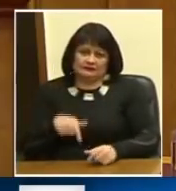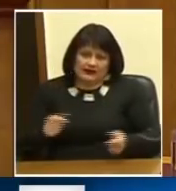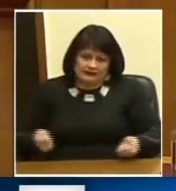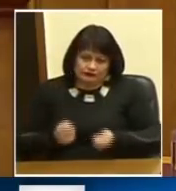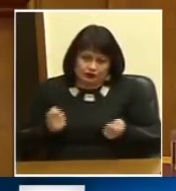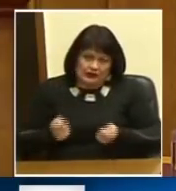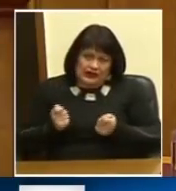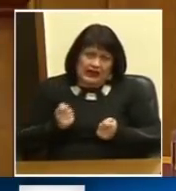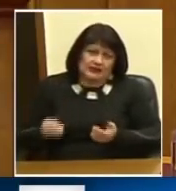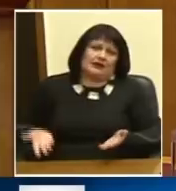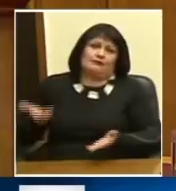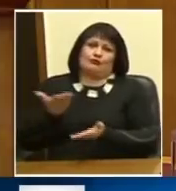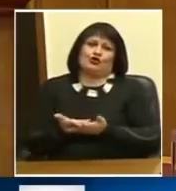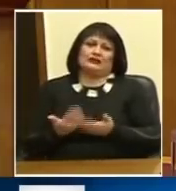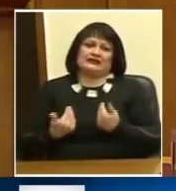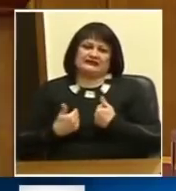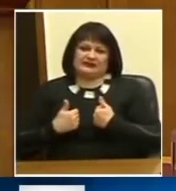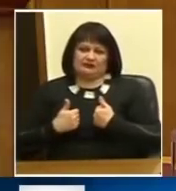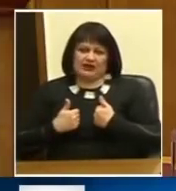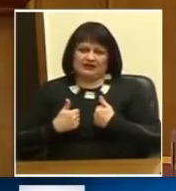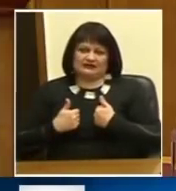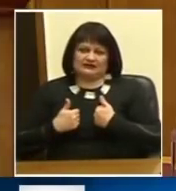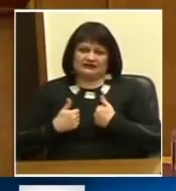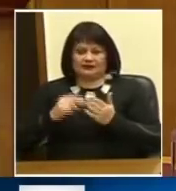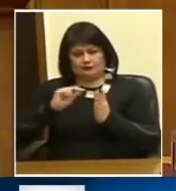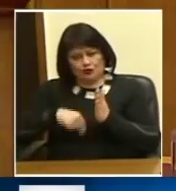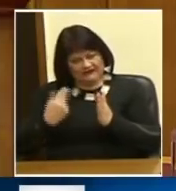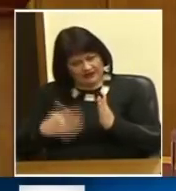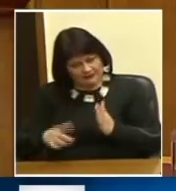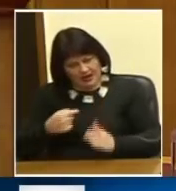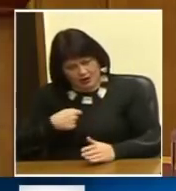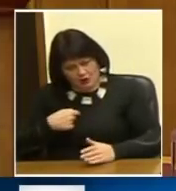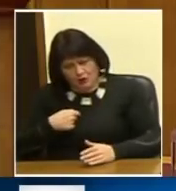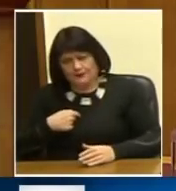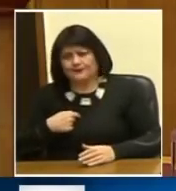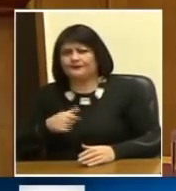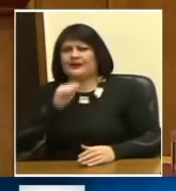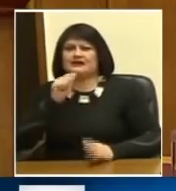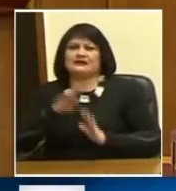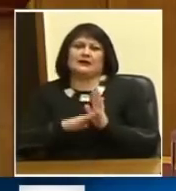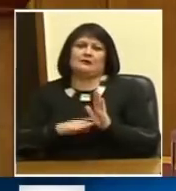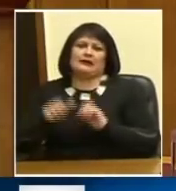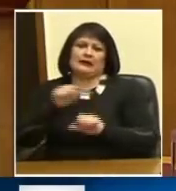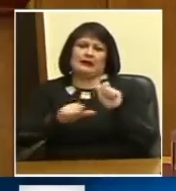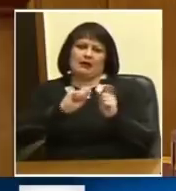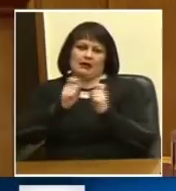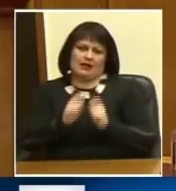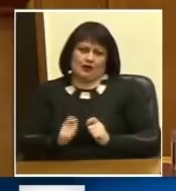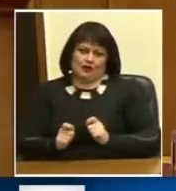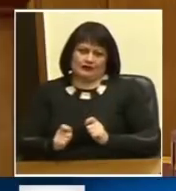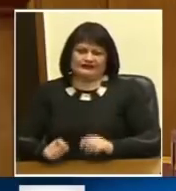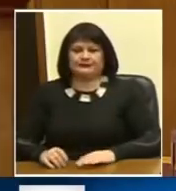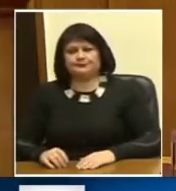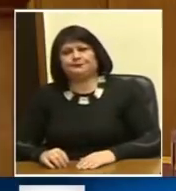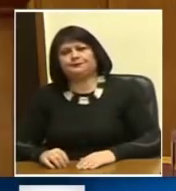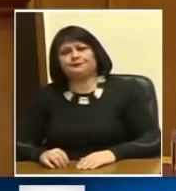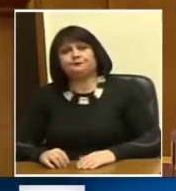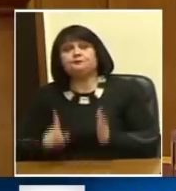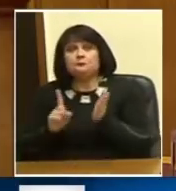πρόταση που έχουμε καταθέσει και έχω υπογράψει κι εγώ για τη συνταγματική αναθεώρηση. Θα πρέπει λοιπόν